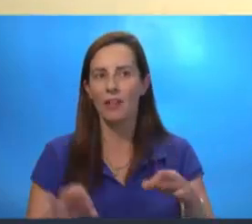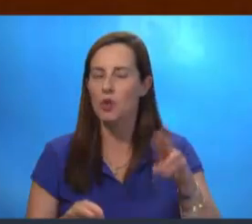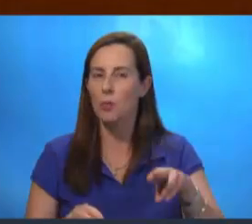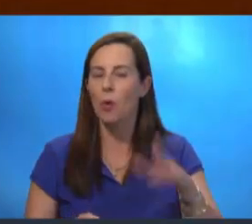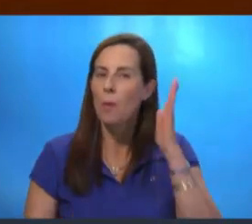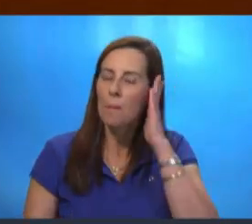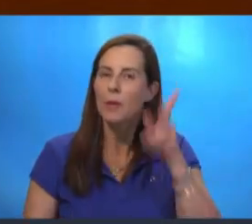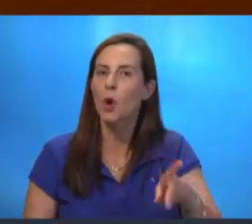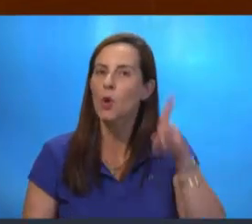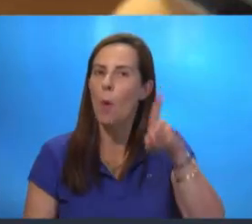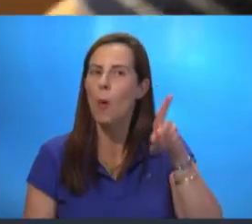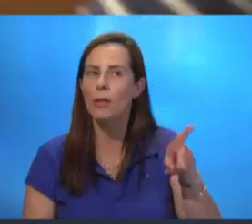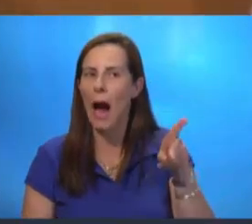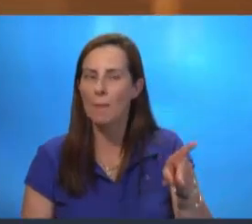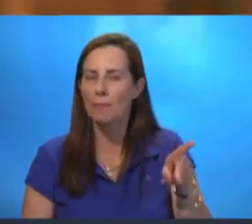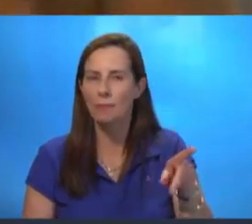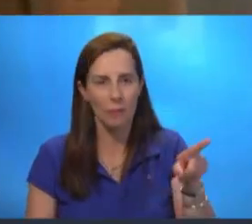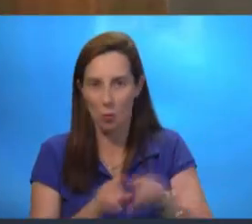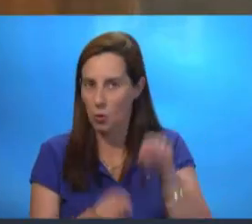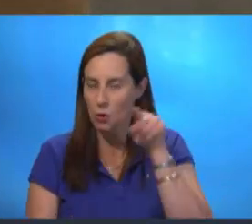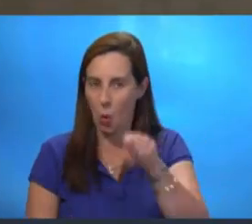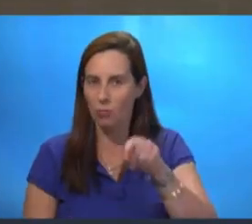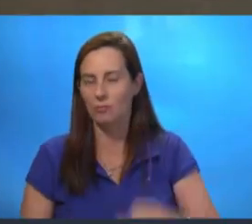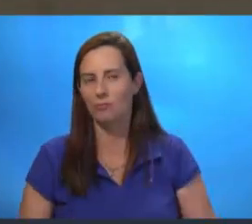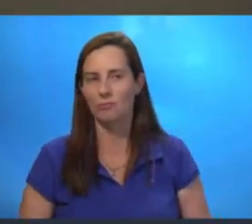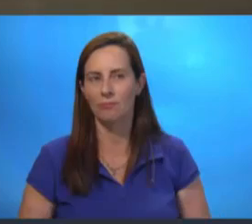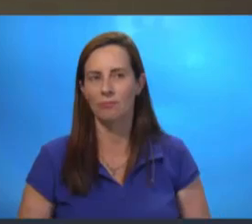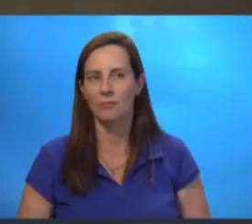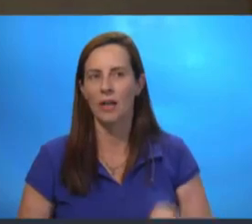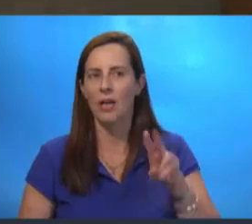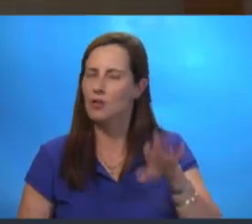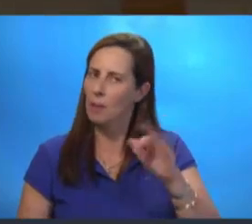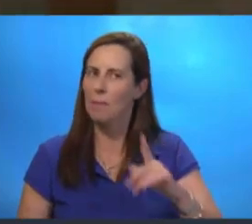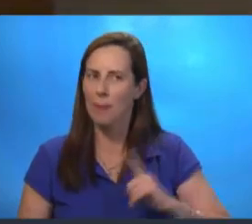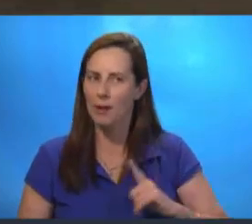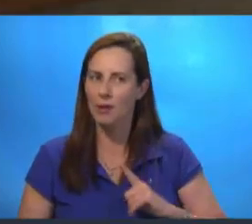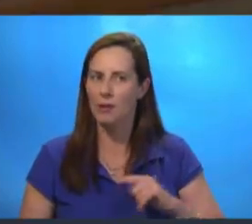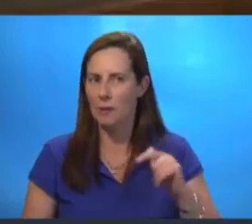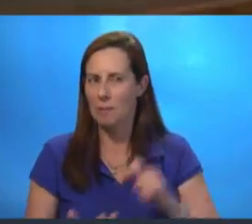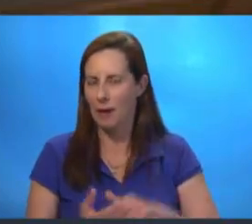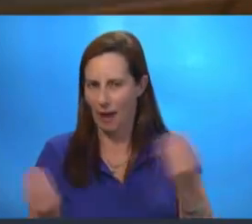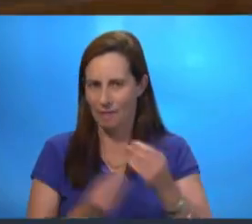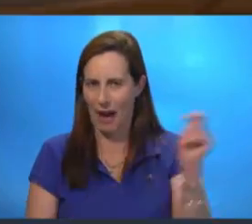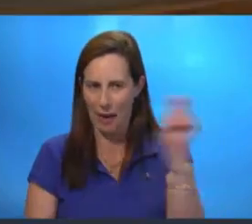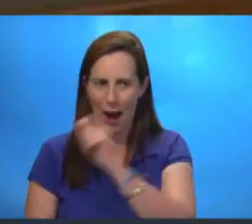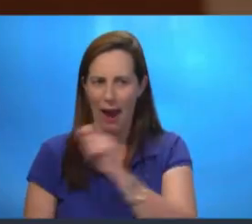have bunk beds here like this one. So they're very private because of this stuff. לפני